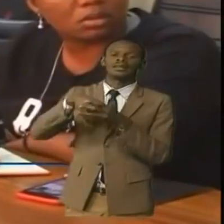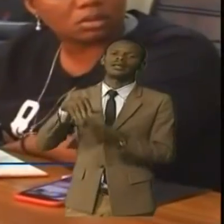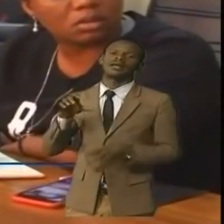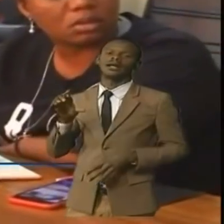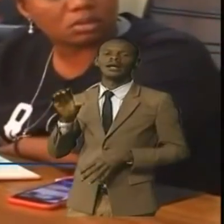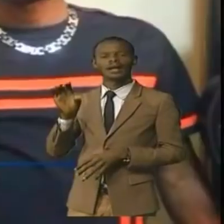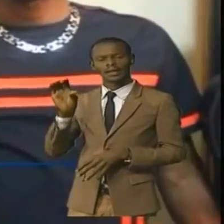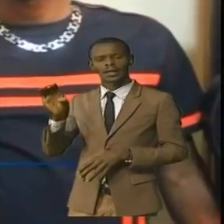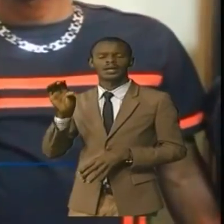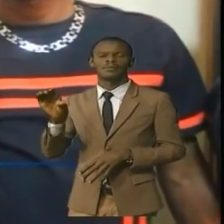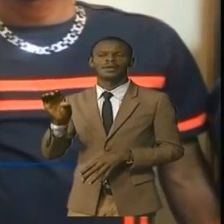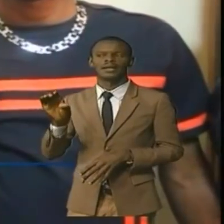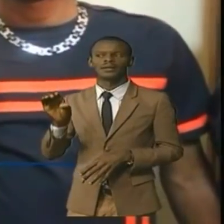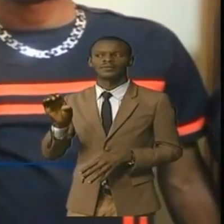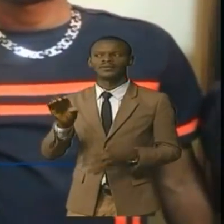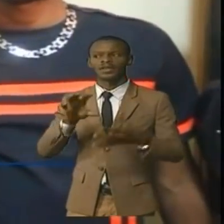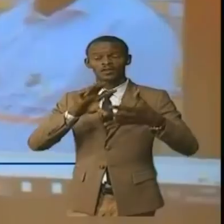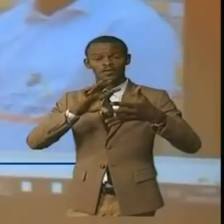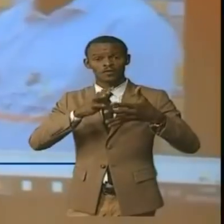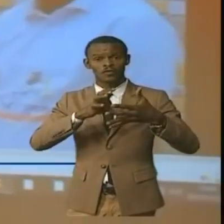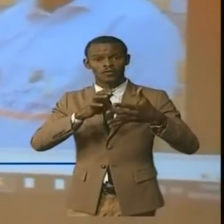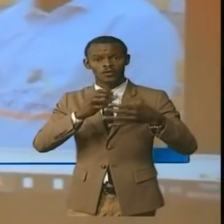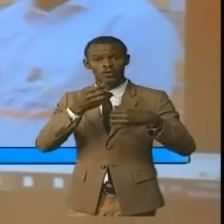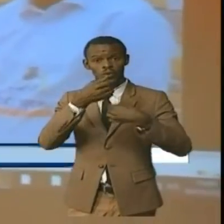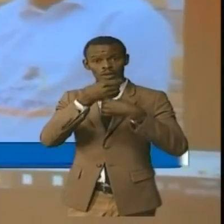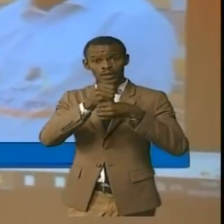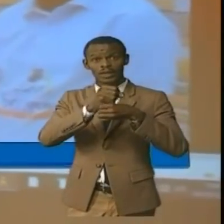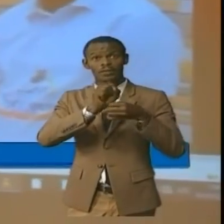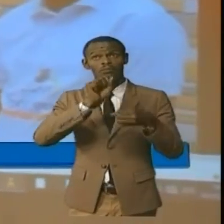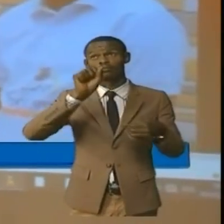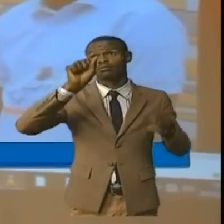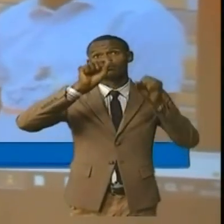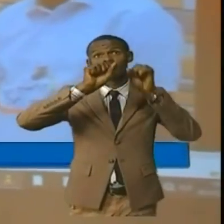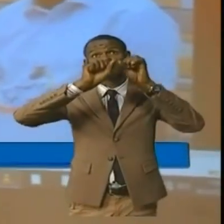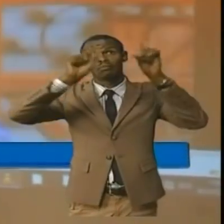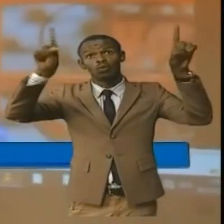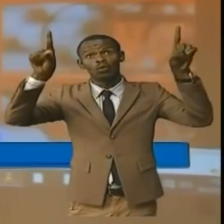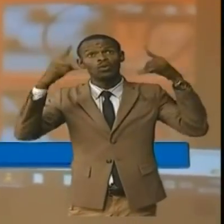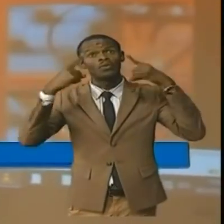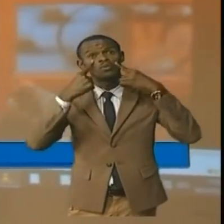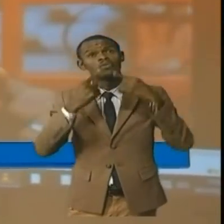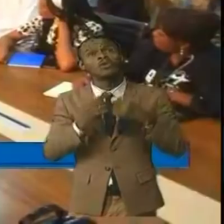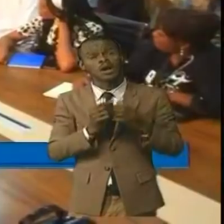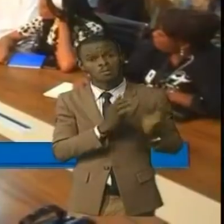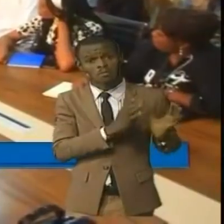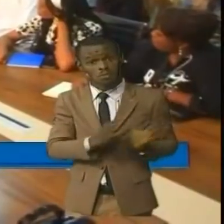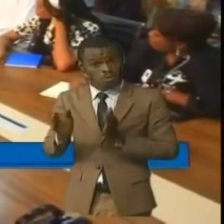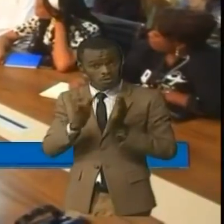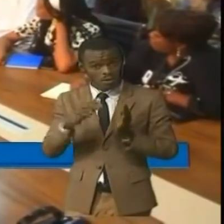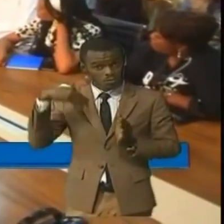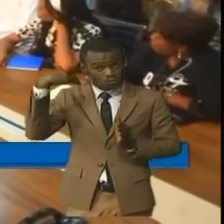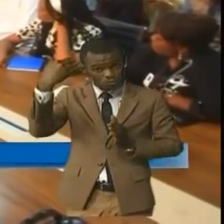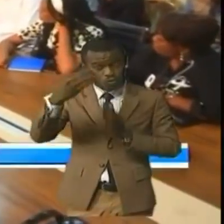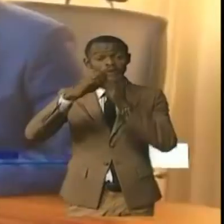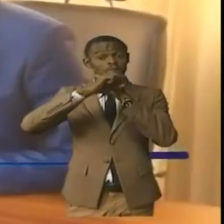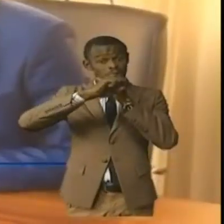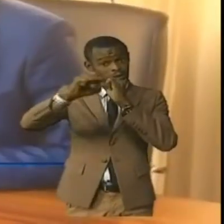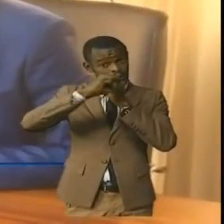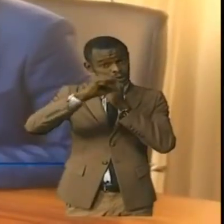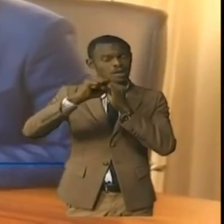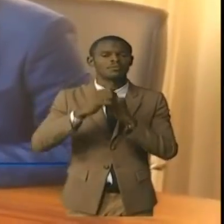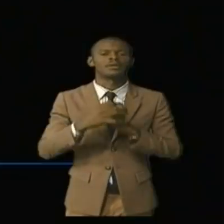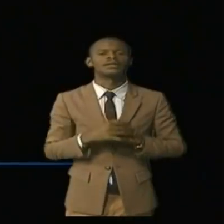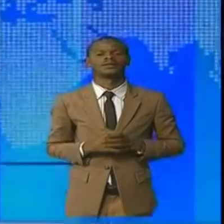DGCAM pour accompagner la campagne a été projetée et présentée aux autres. De Félicien Kouloutantoula pour